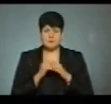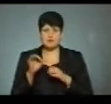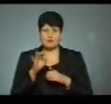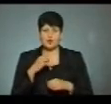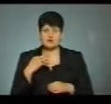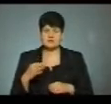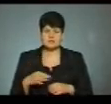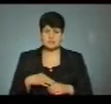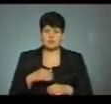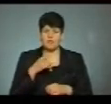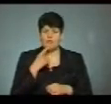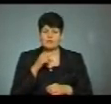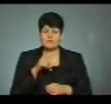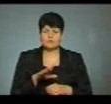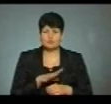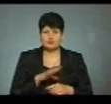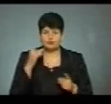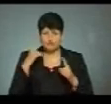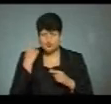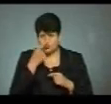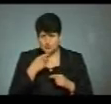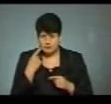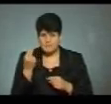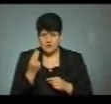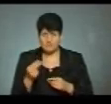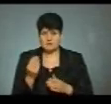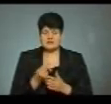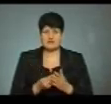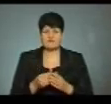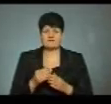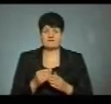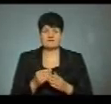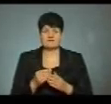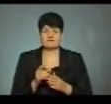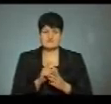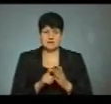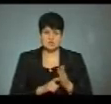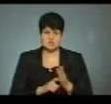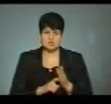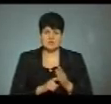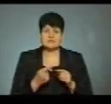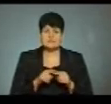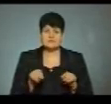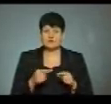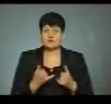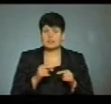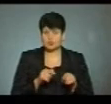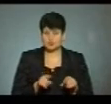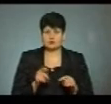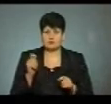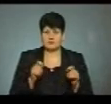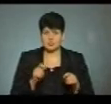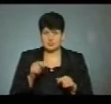Каже, Назарій був творчою особистістю, малював і писав вірші. Резиденція створена для того, щоб приїжджали сюди місці,